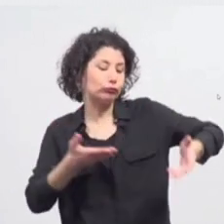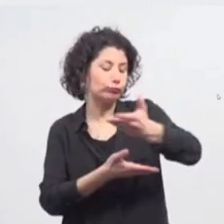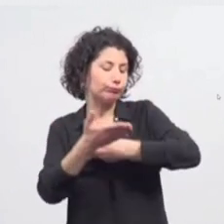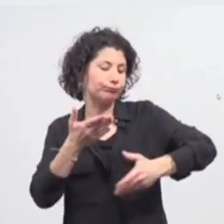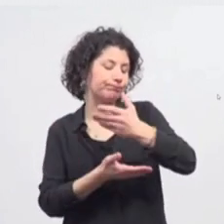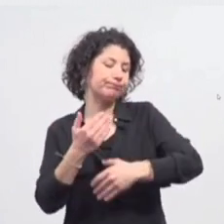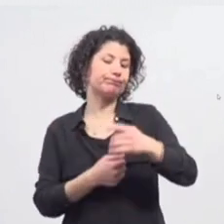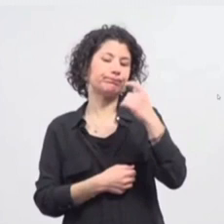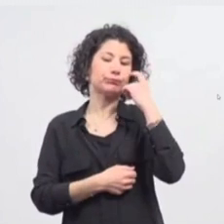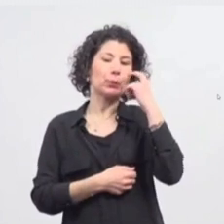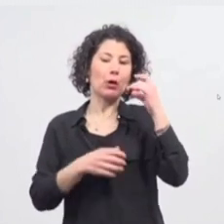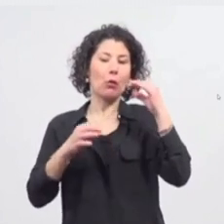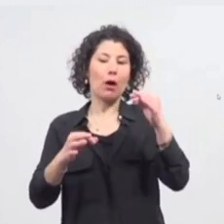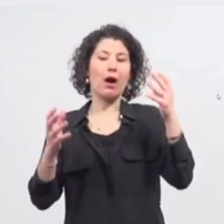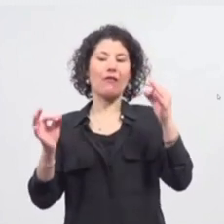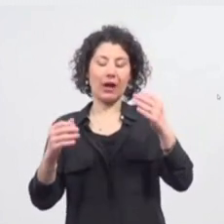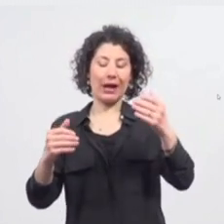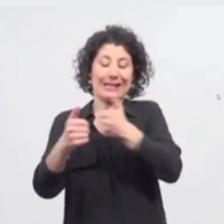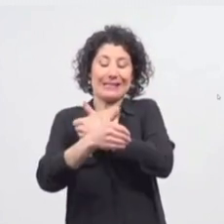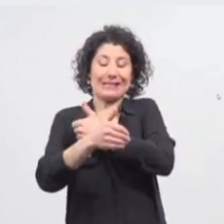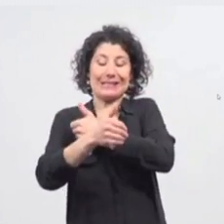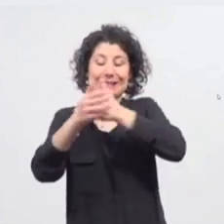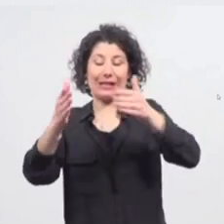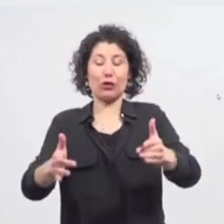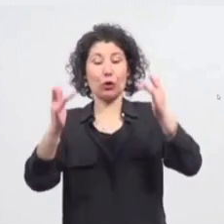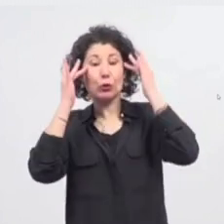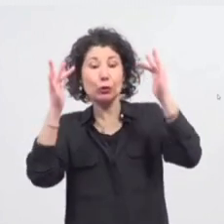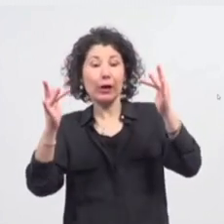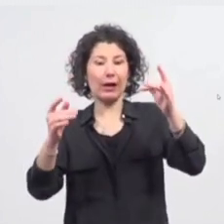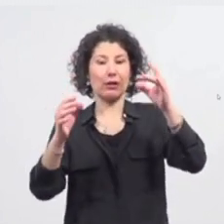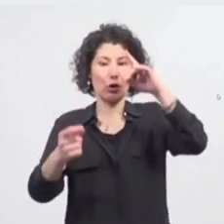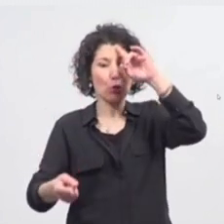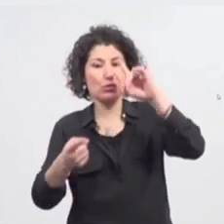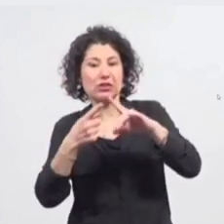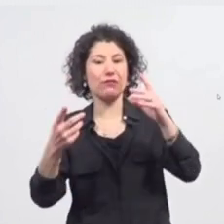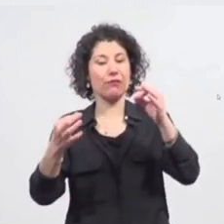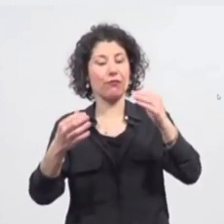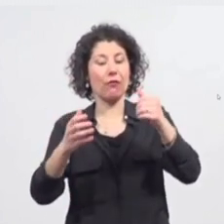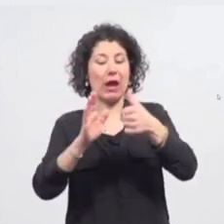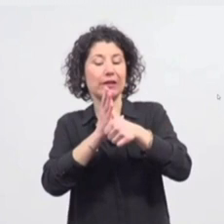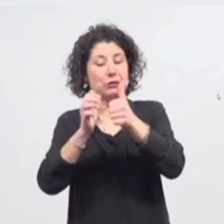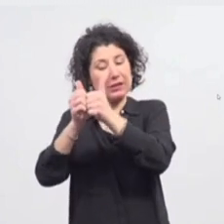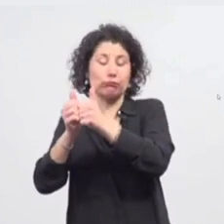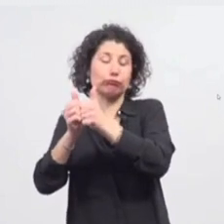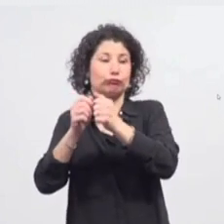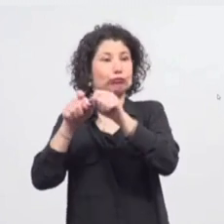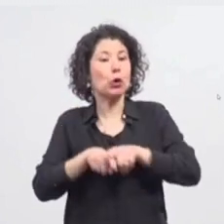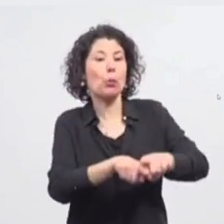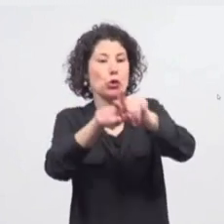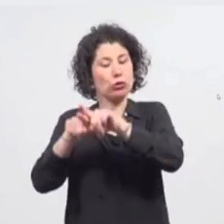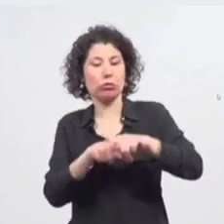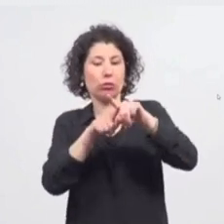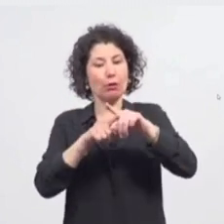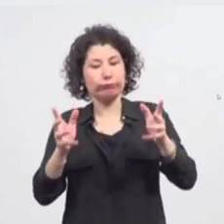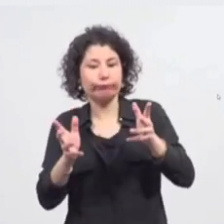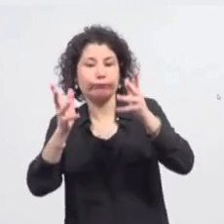la transmission d'une identité européenne commune et notre engagement à faire rayonner notre patrimoine au travers de